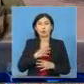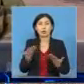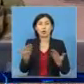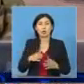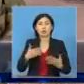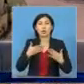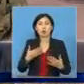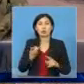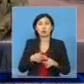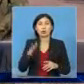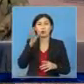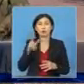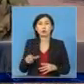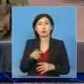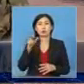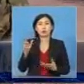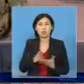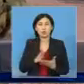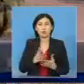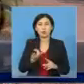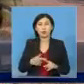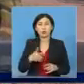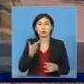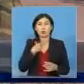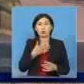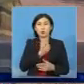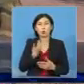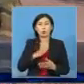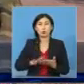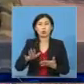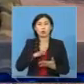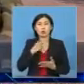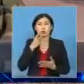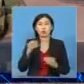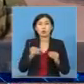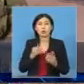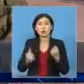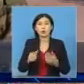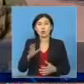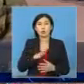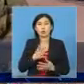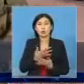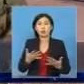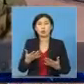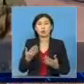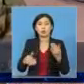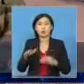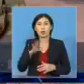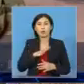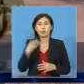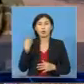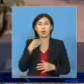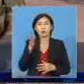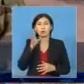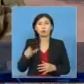оставляют отдыхающие вдоль водоемов граждане. Никто за собой не убирает. Можно увидеть десятки машин на необорудованных пляжах на